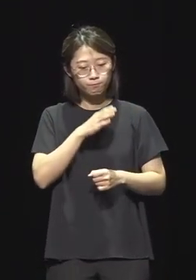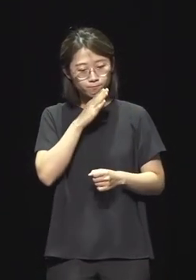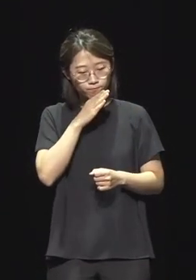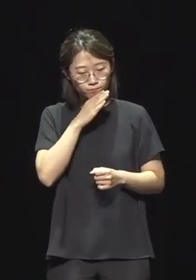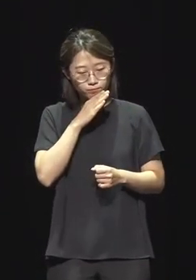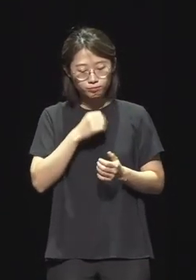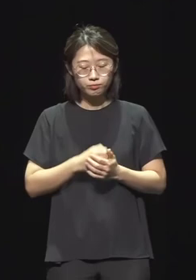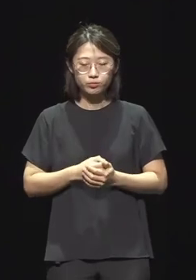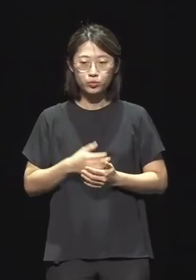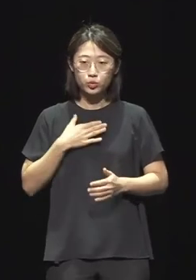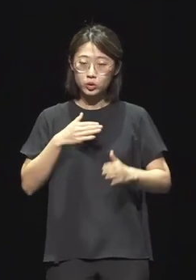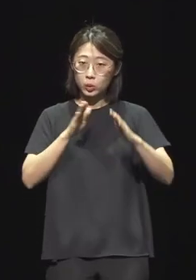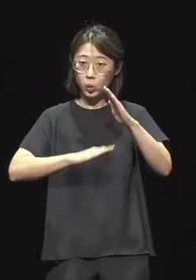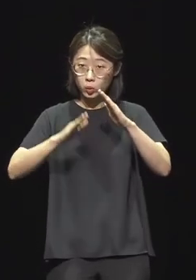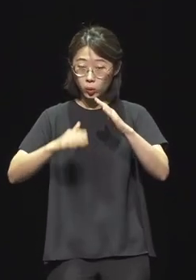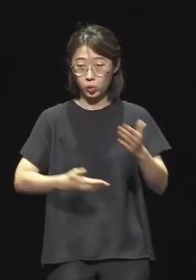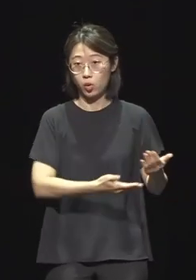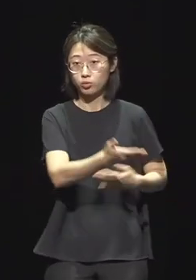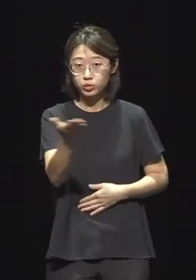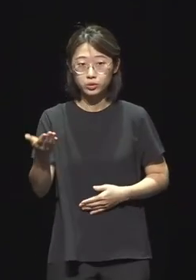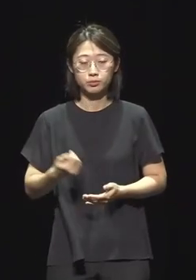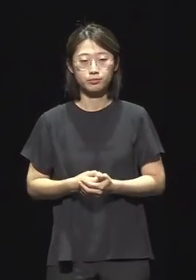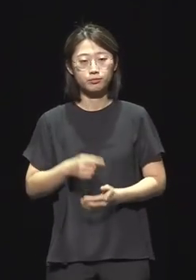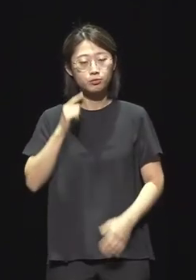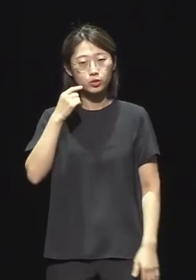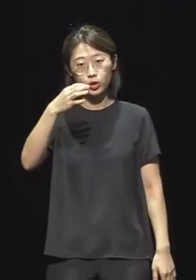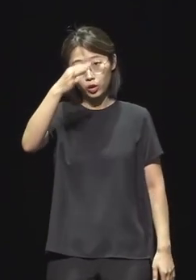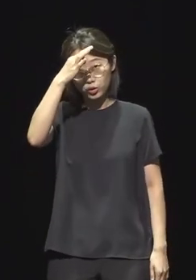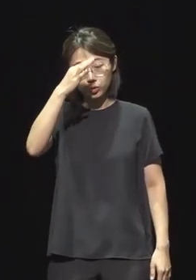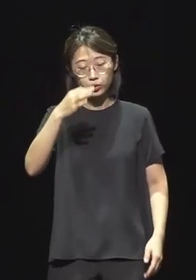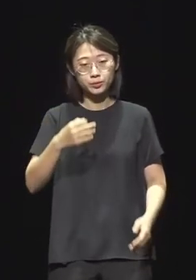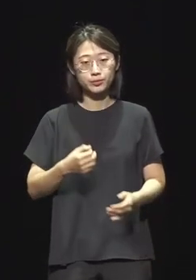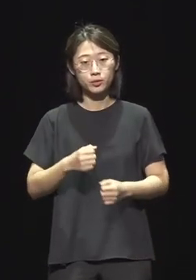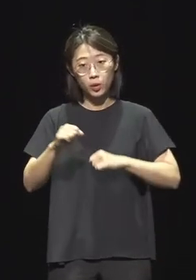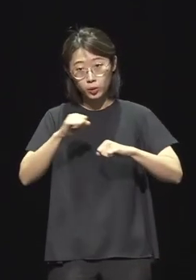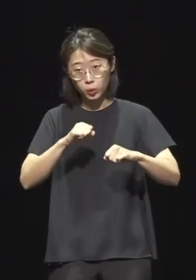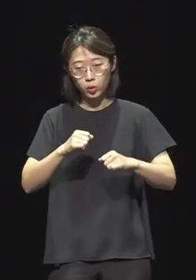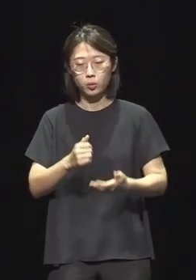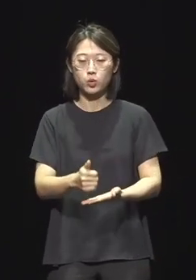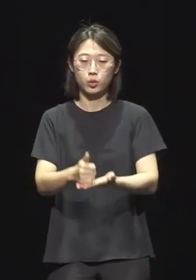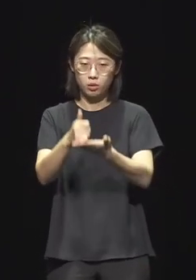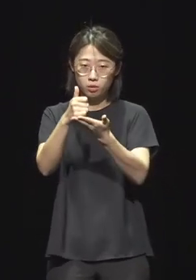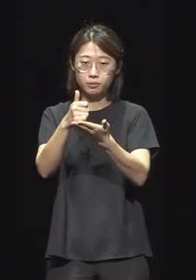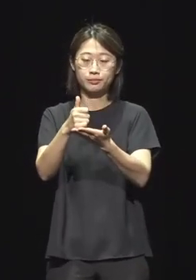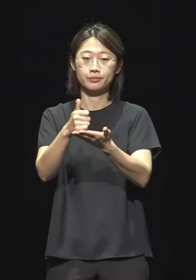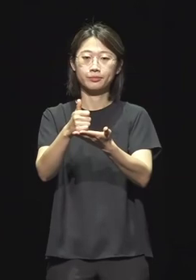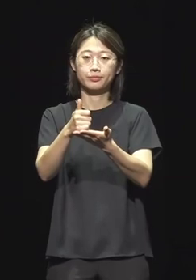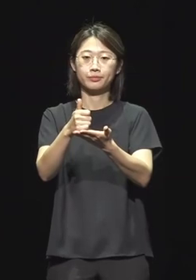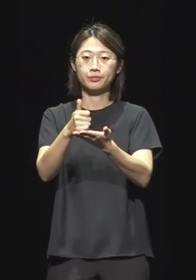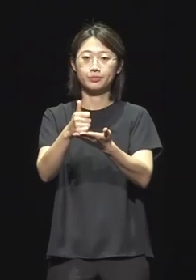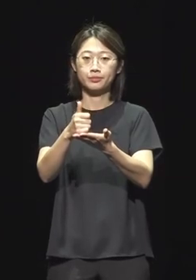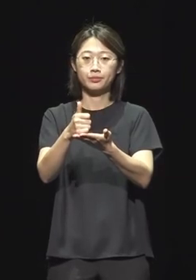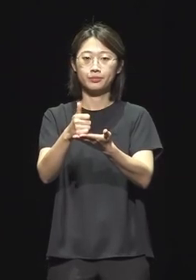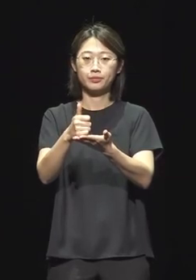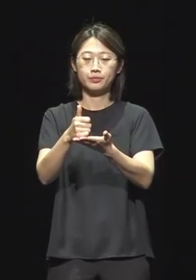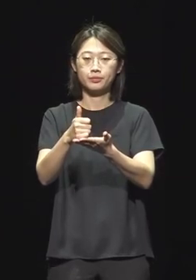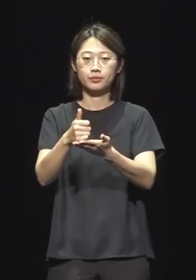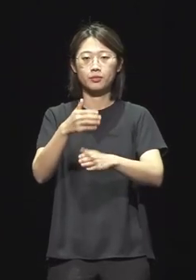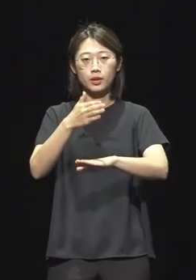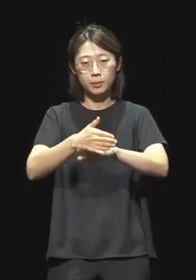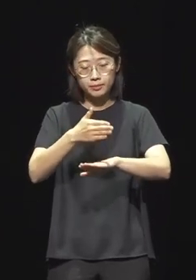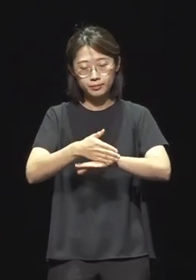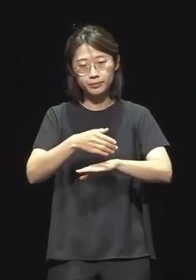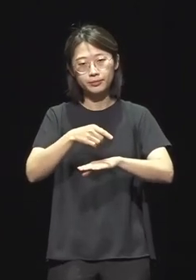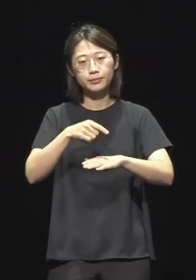풍요롭게 하는 예술가 여러분들에게 깊이 감사드리고 존경과 그 감사의